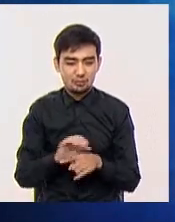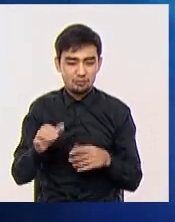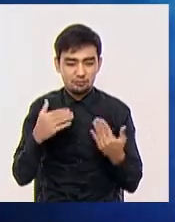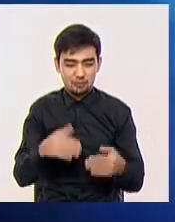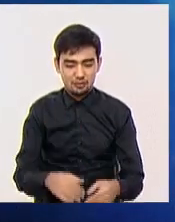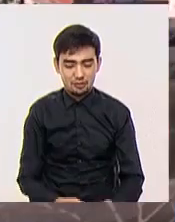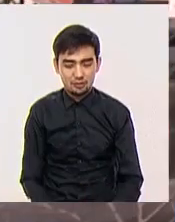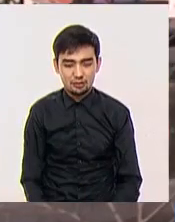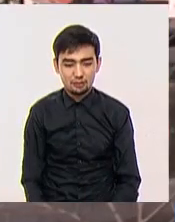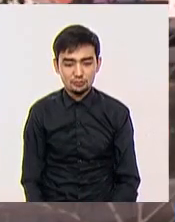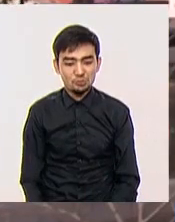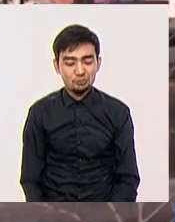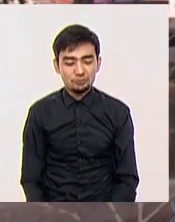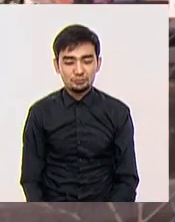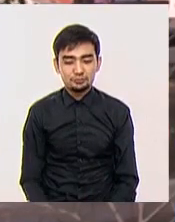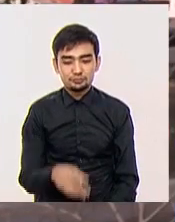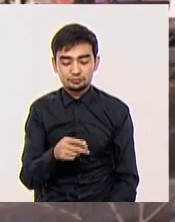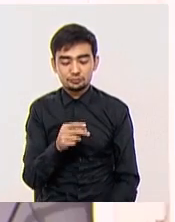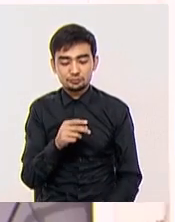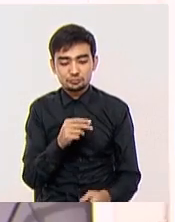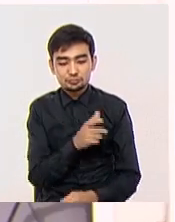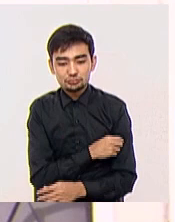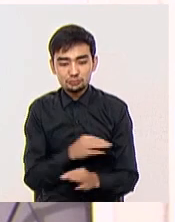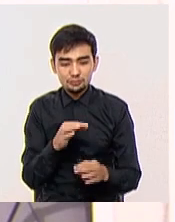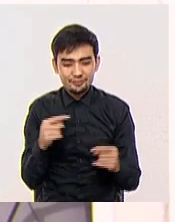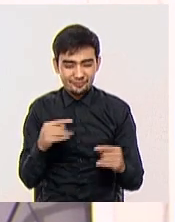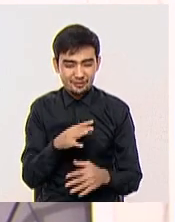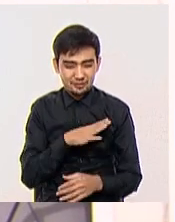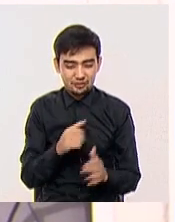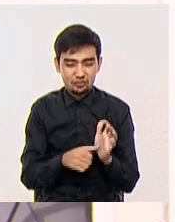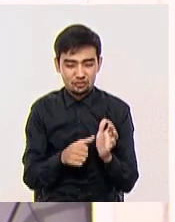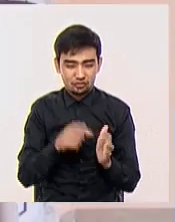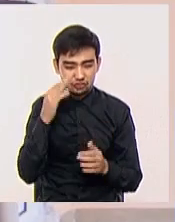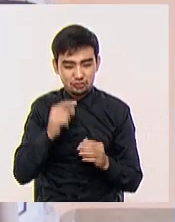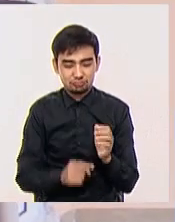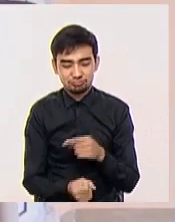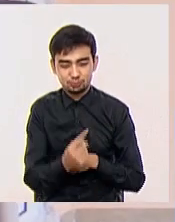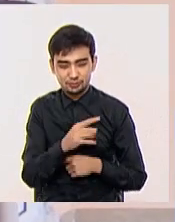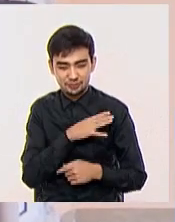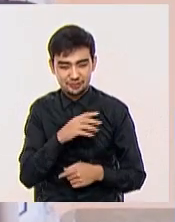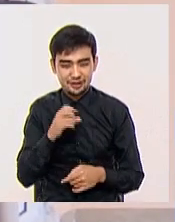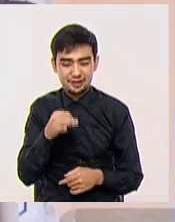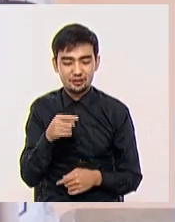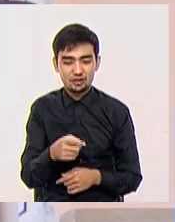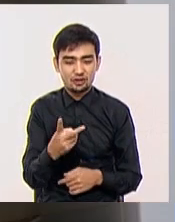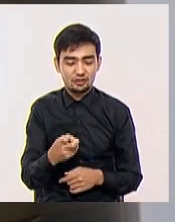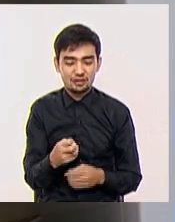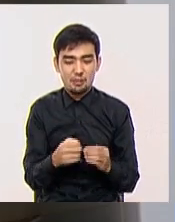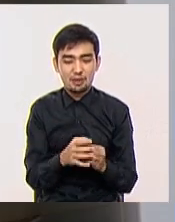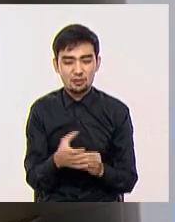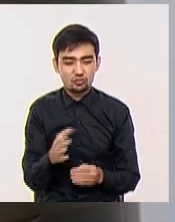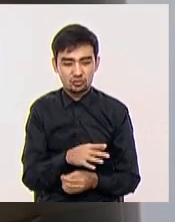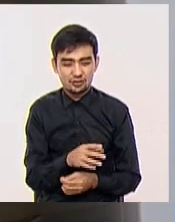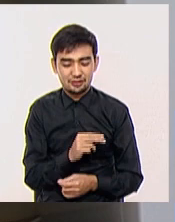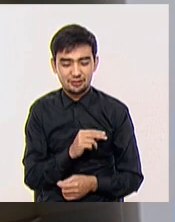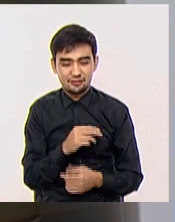жіберілген. Жарамсыз вакцина төңірегіндегі шу 6 қыркүйекте шыққан. Нәтижесінде 1215 препарат